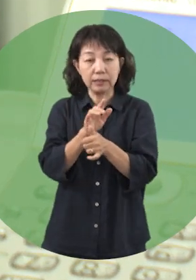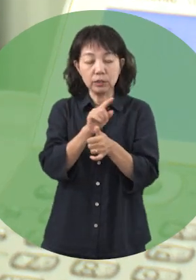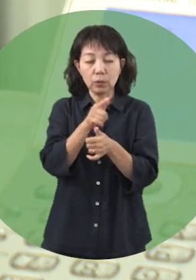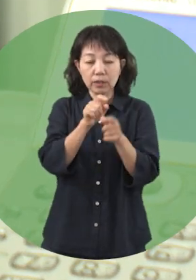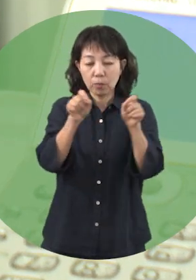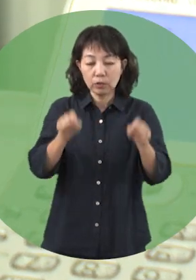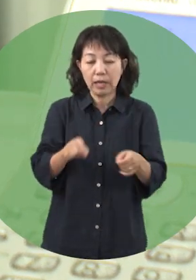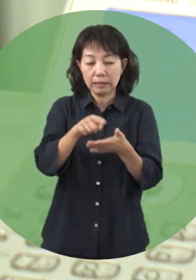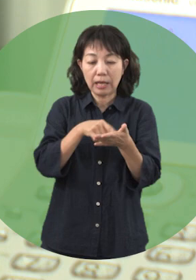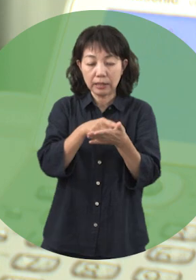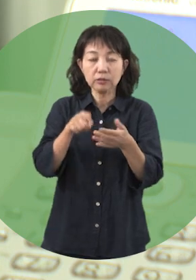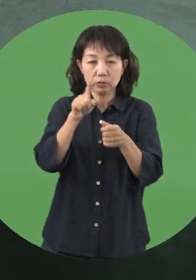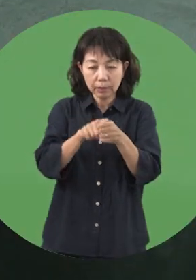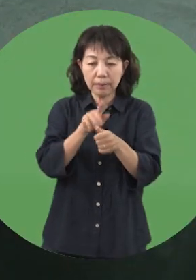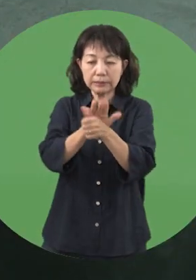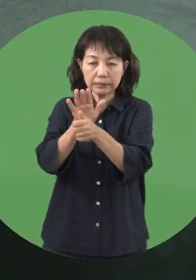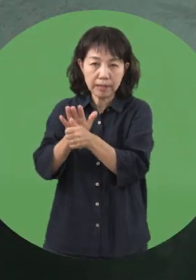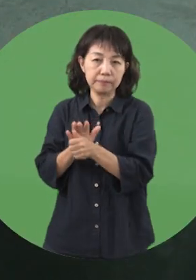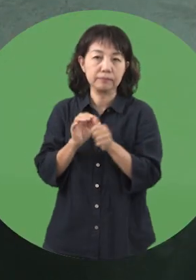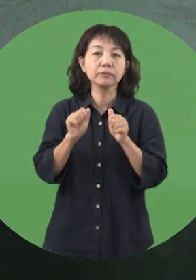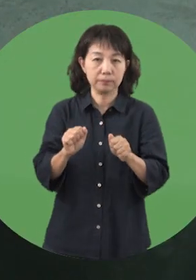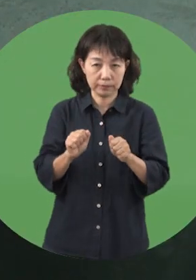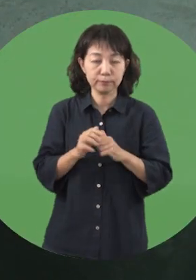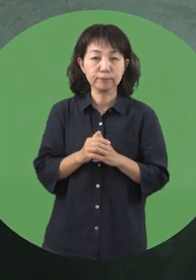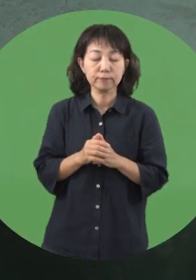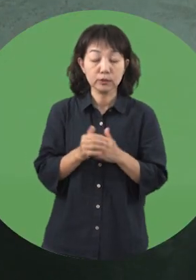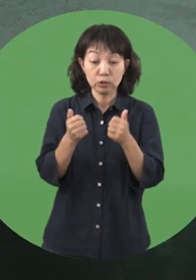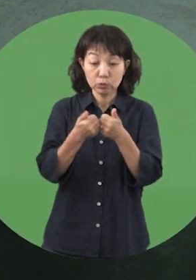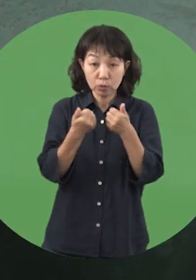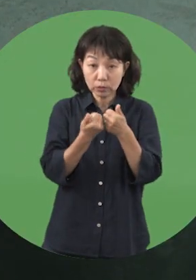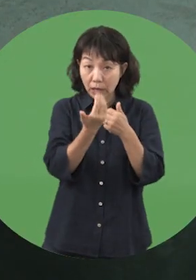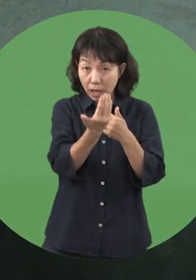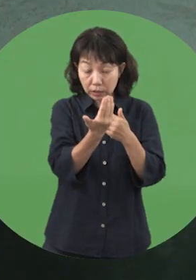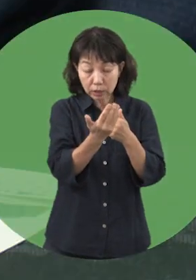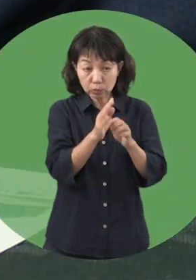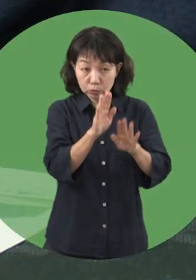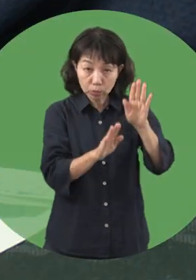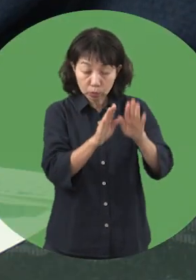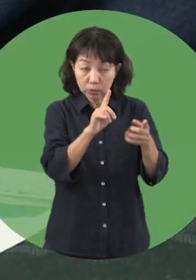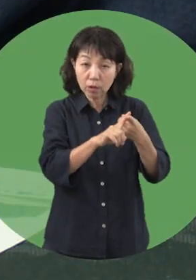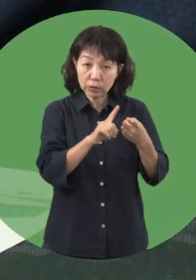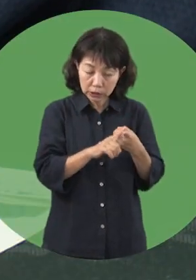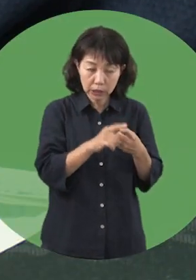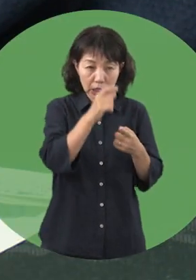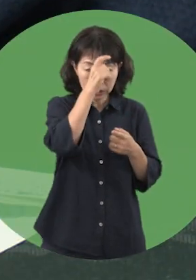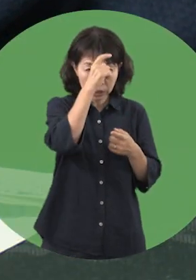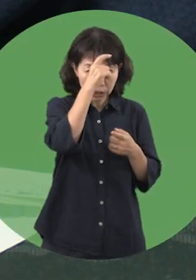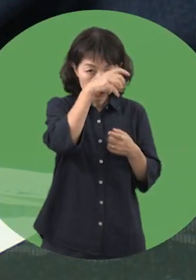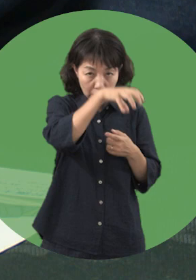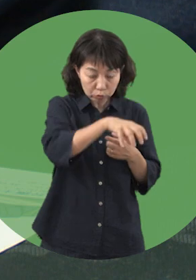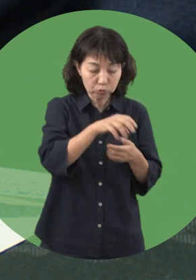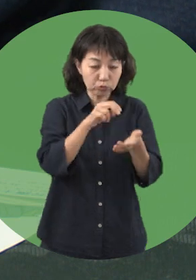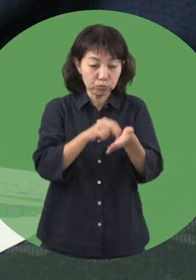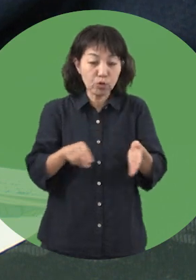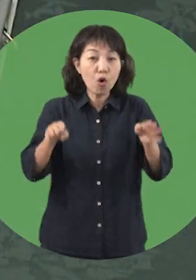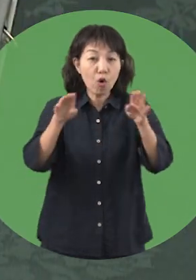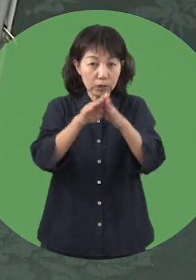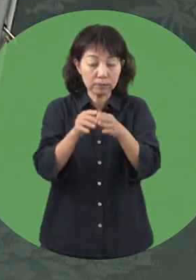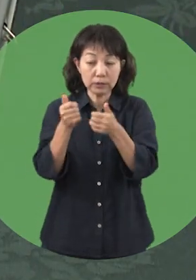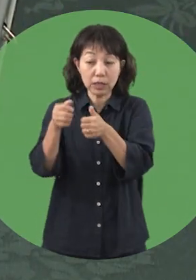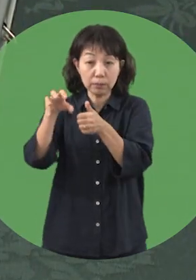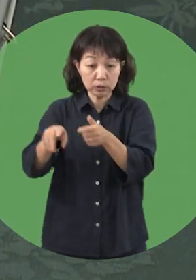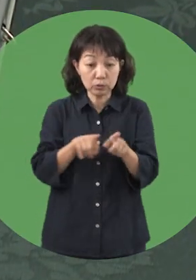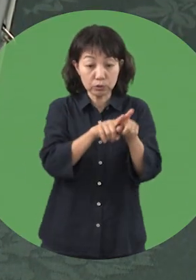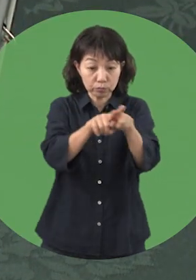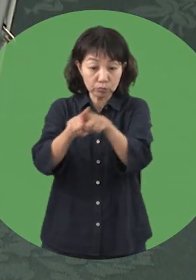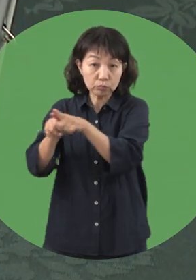活動を行っています。 相談者の状況に応じて警察や病院、裁判所に付き添うこともあるんです